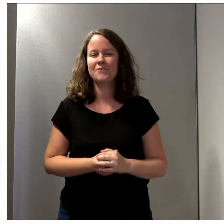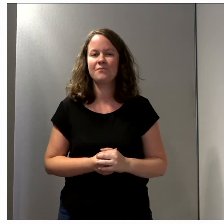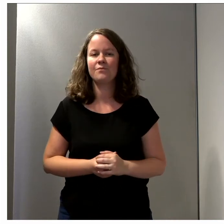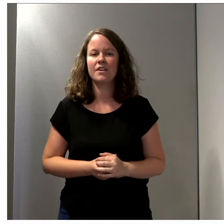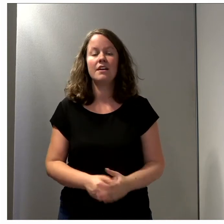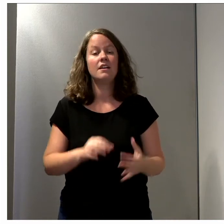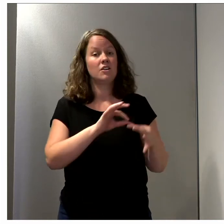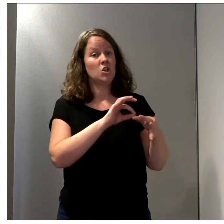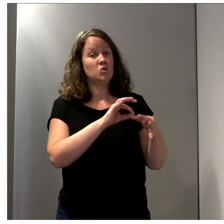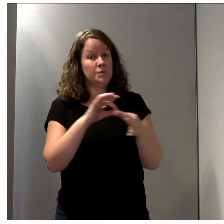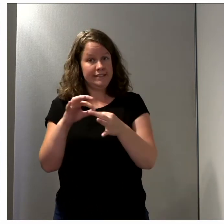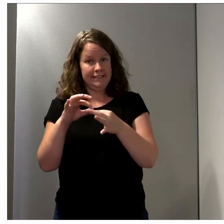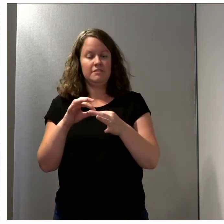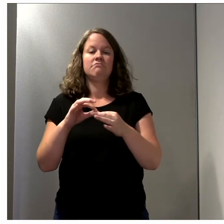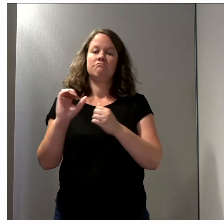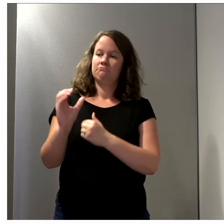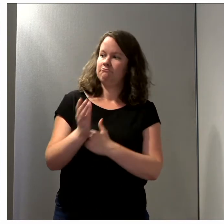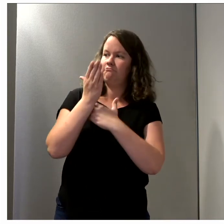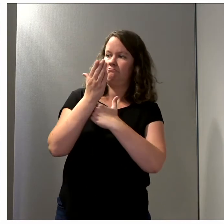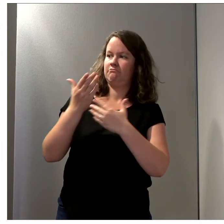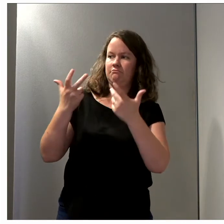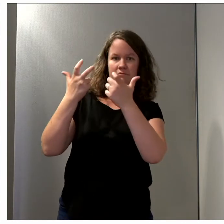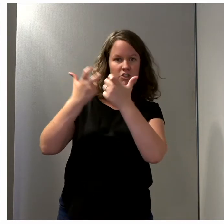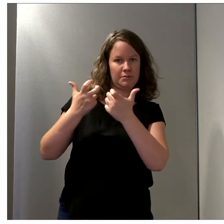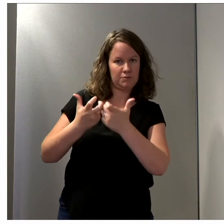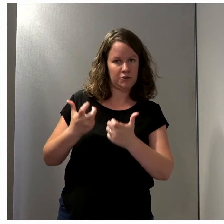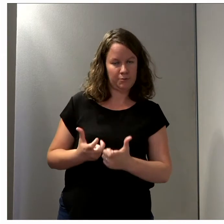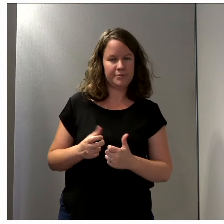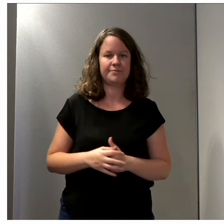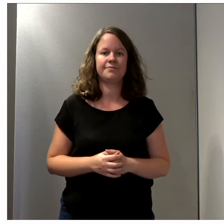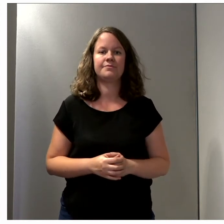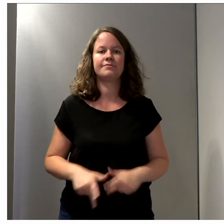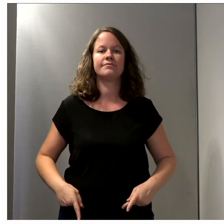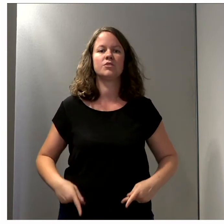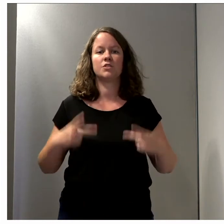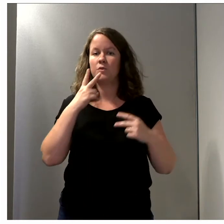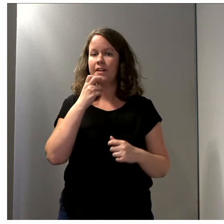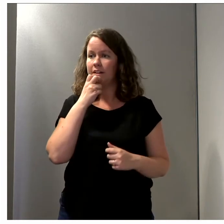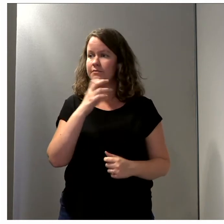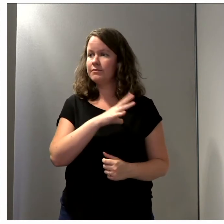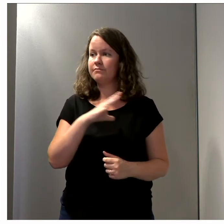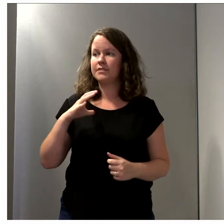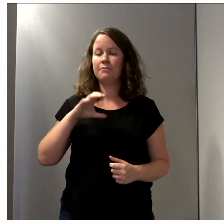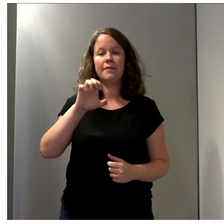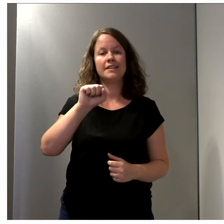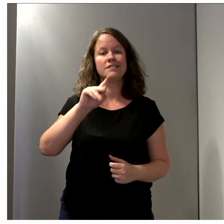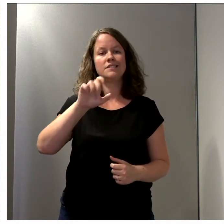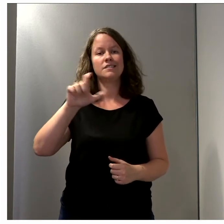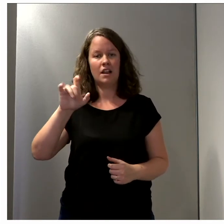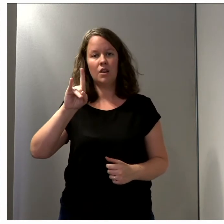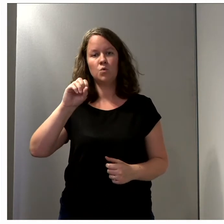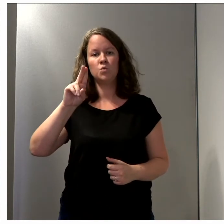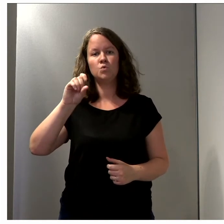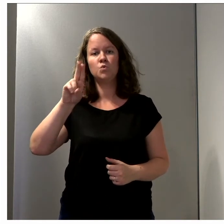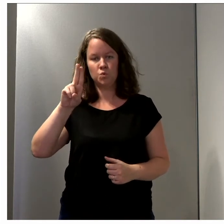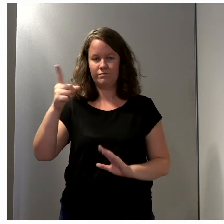On va poursuivre l'illustration des propositions qui sont issues des ateliers citoyens. Avec vous, Estelle Oudou. Alors vous êtes la